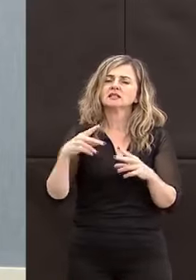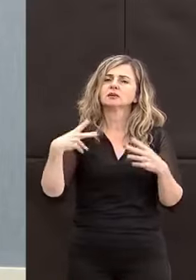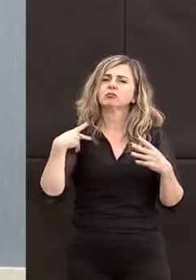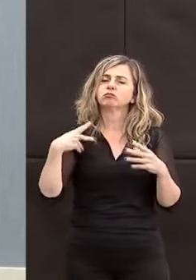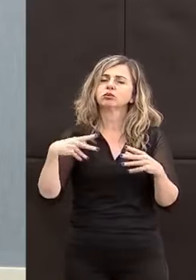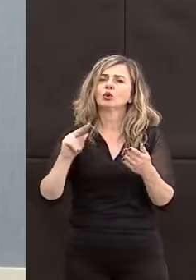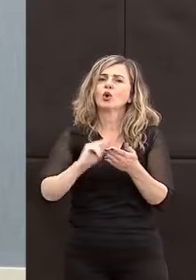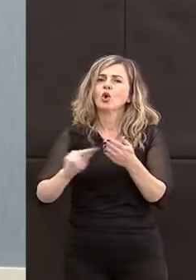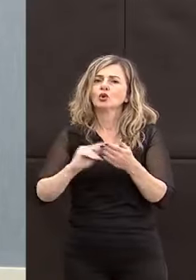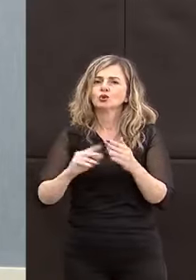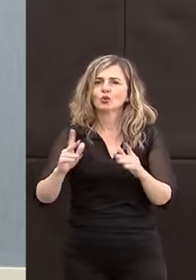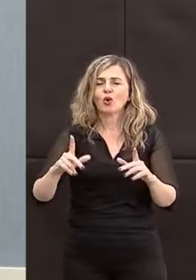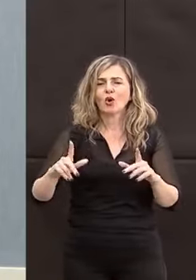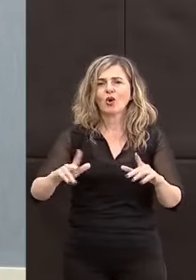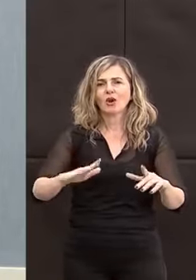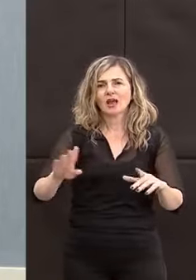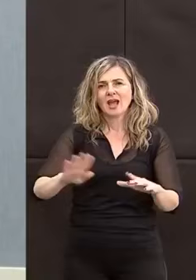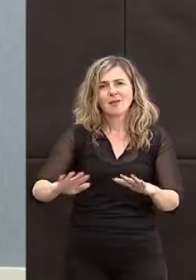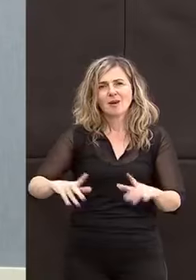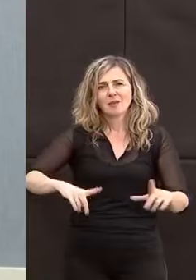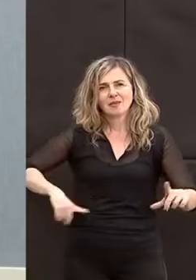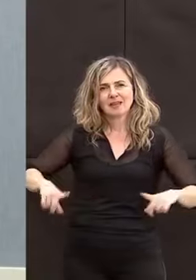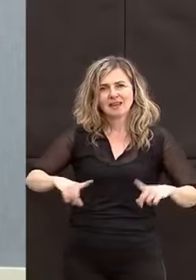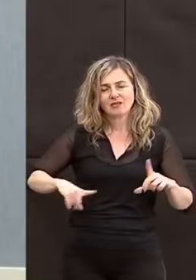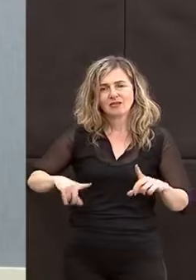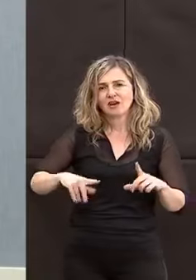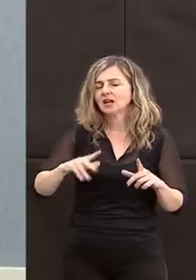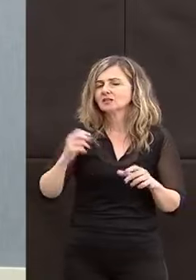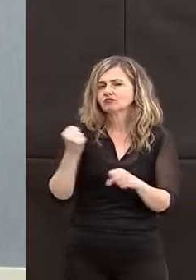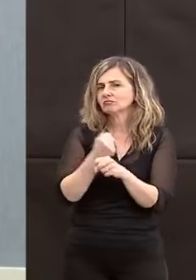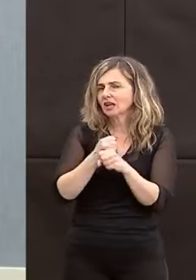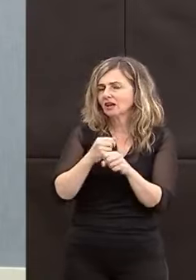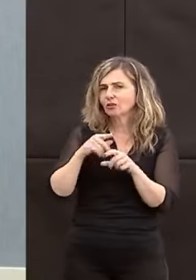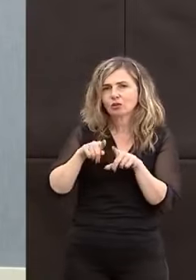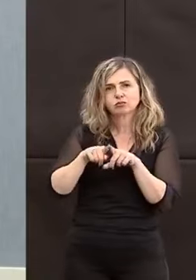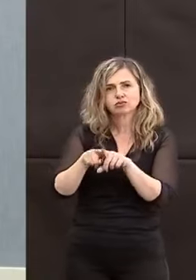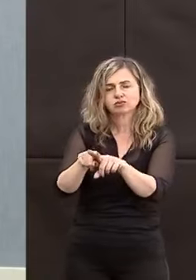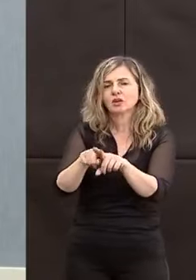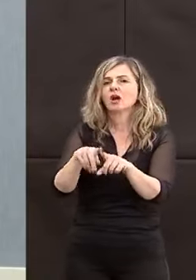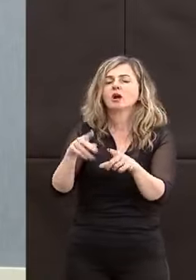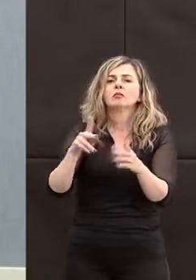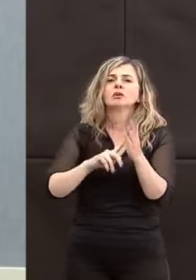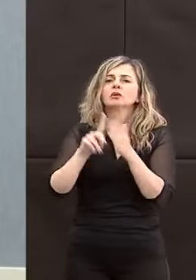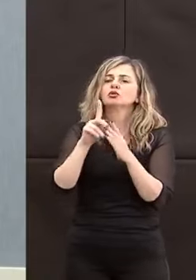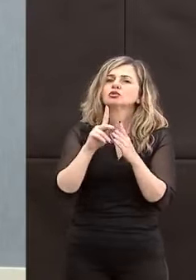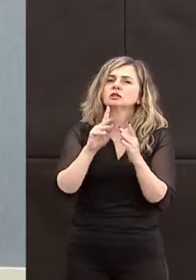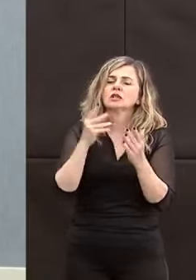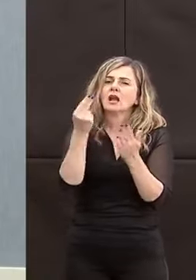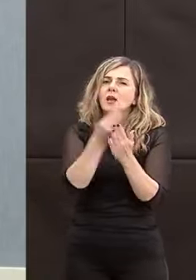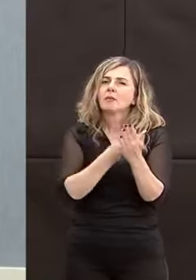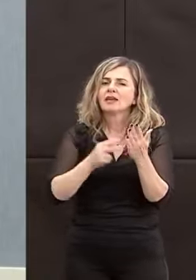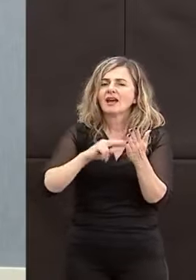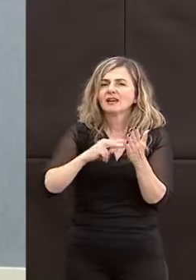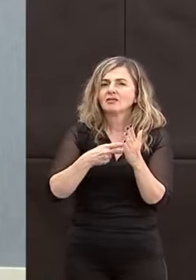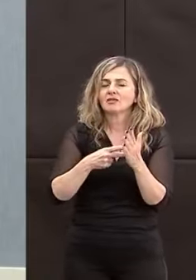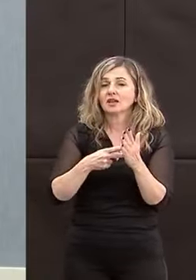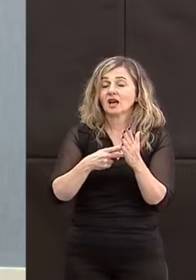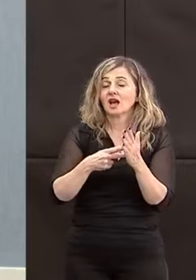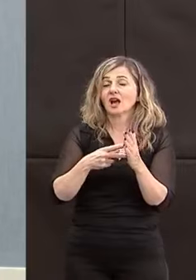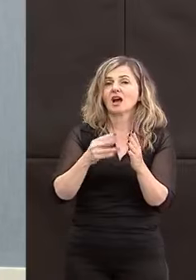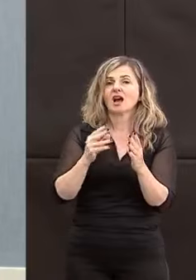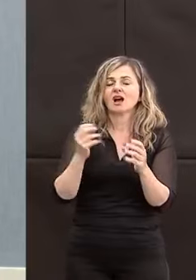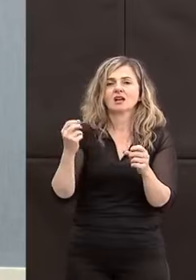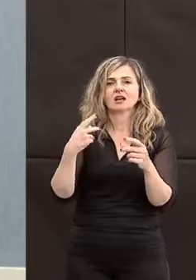quali già un lavoro costante per appunto riuscire a pianificare ea mettere in campo più scenari oggi prima